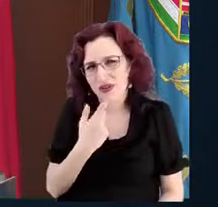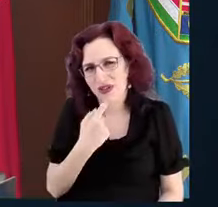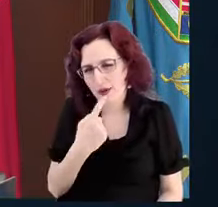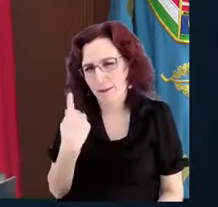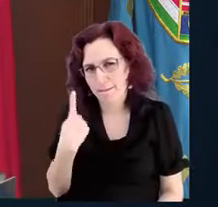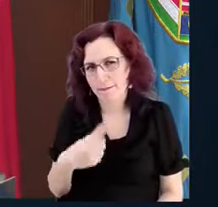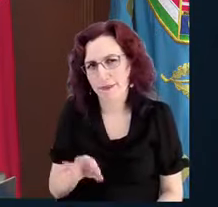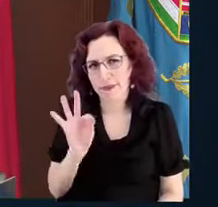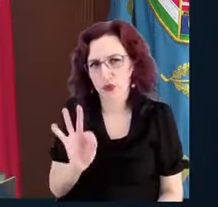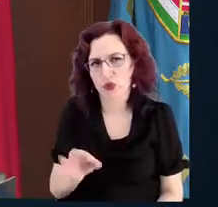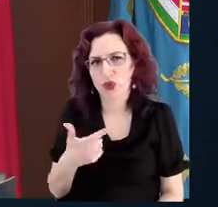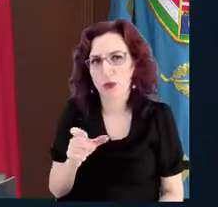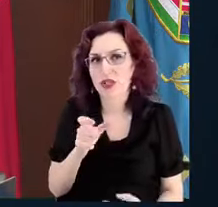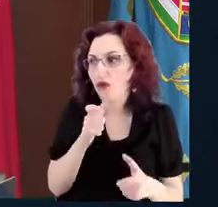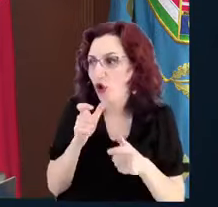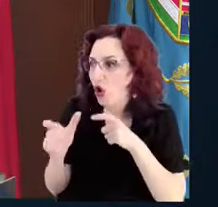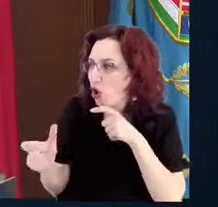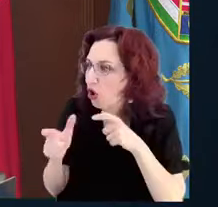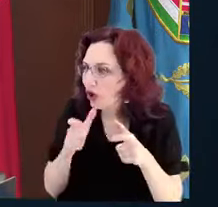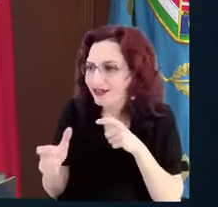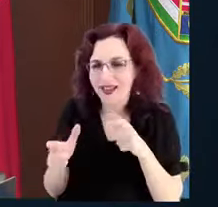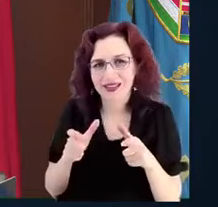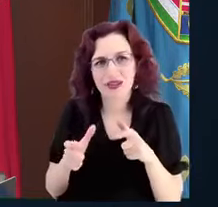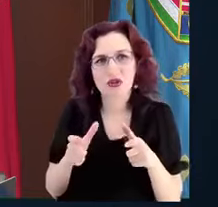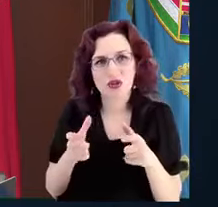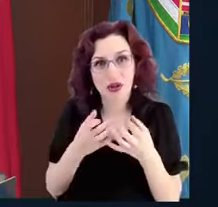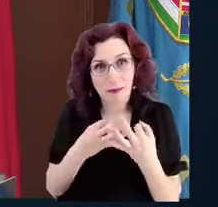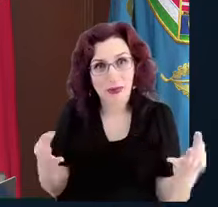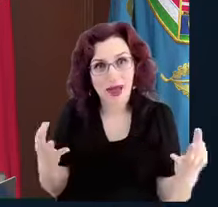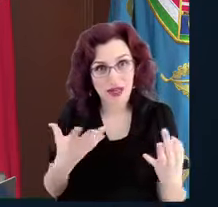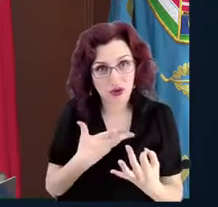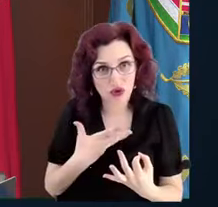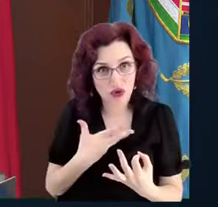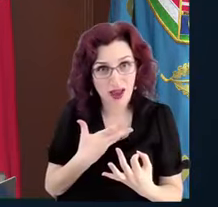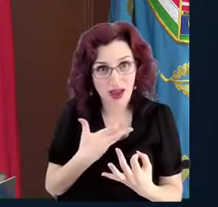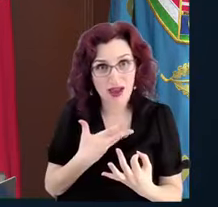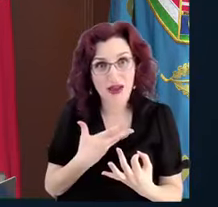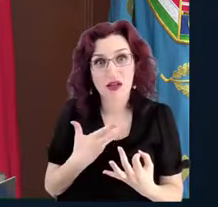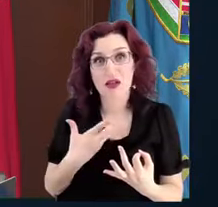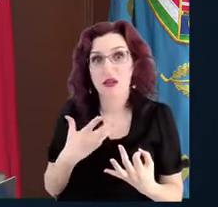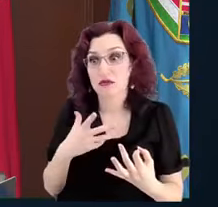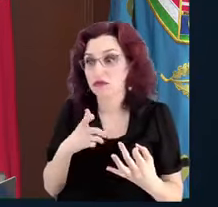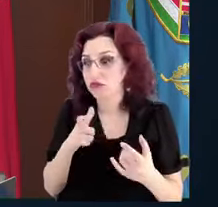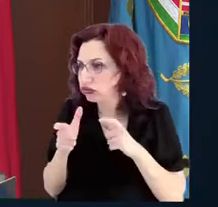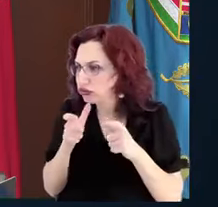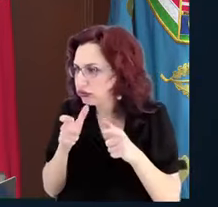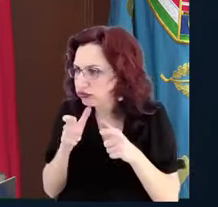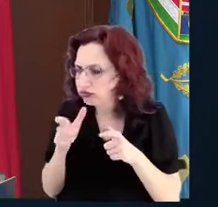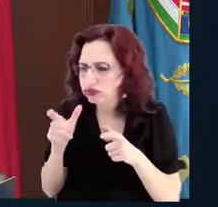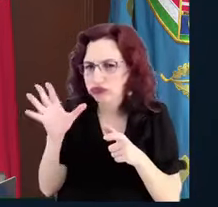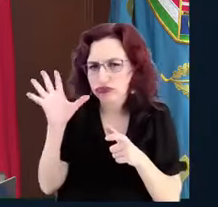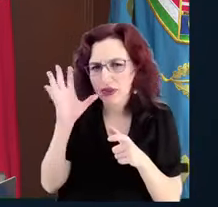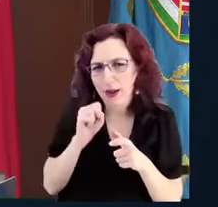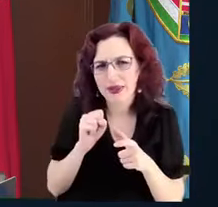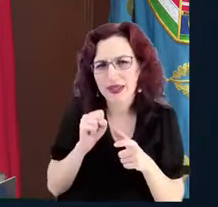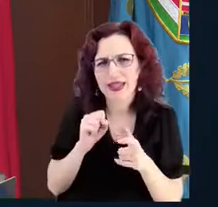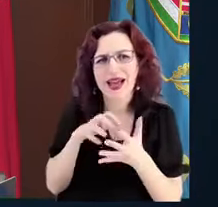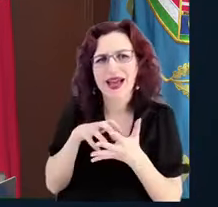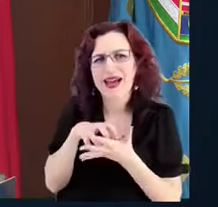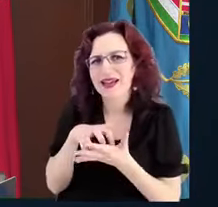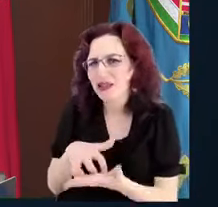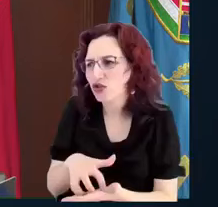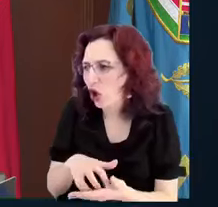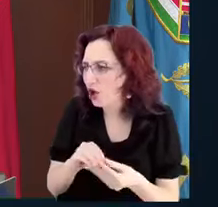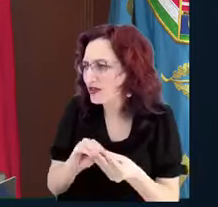parti sociali si confrontano e scelgono come investire in qualche modo le risorse della contrattazione si possono produrre risultati